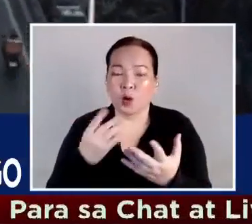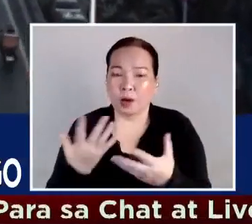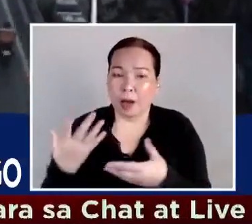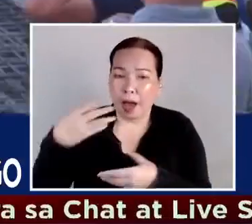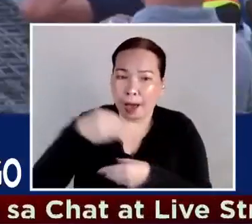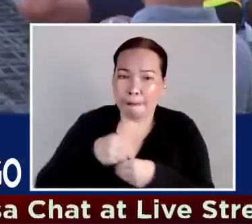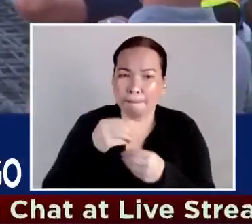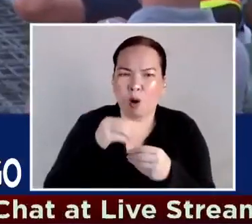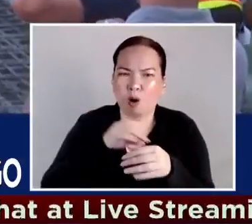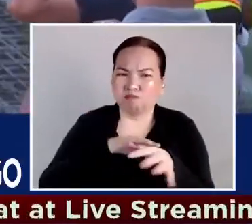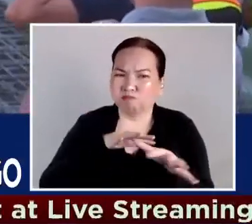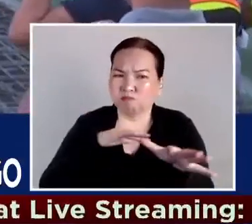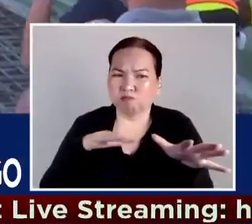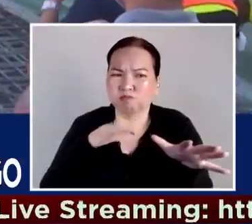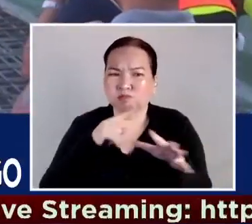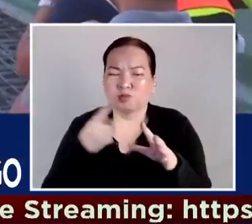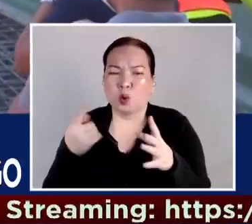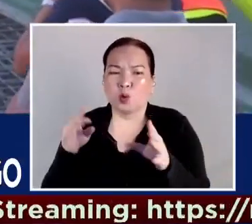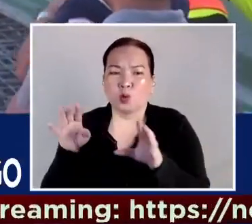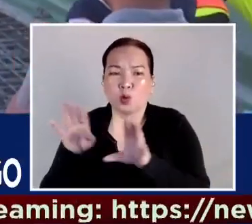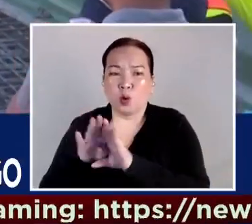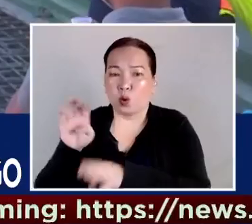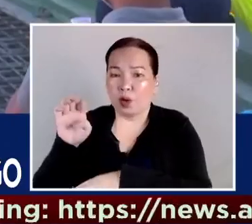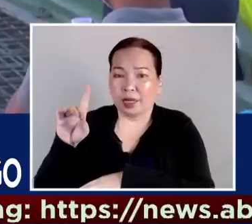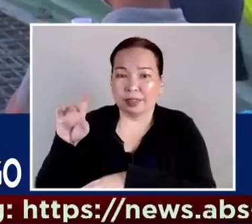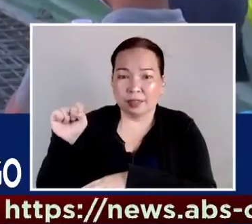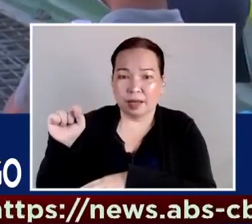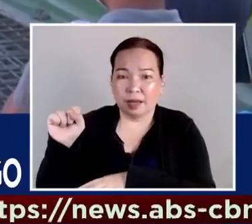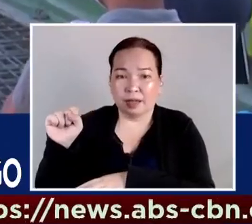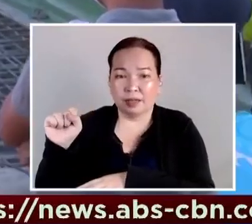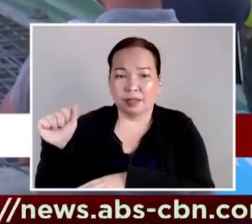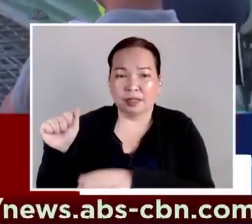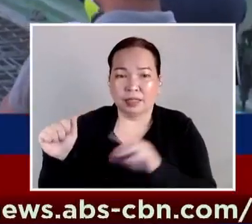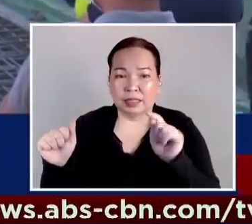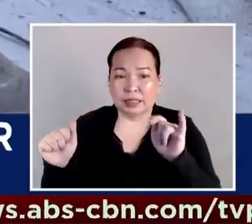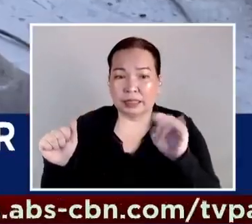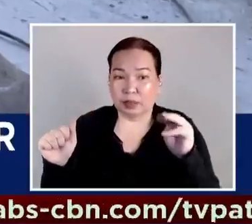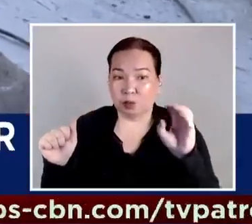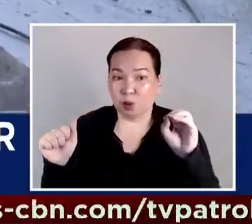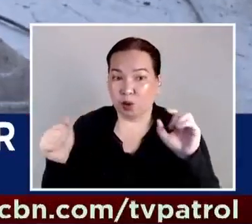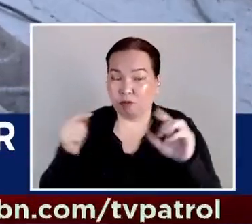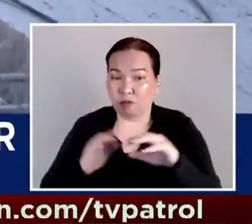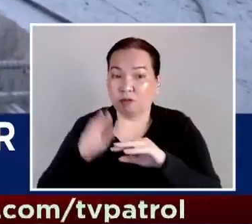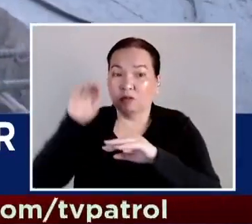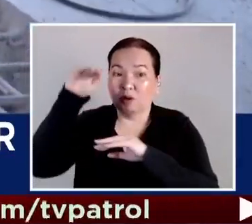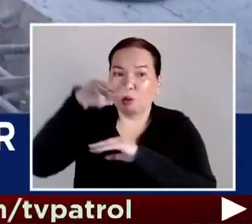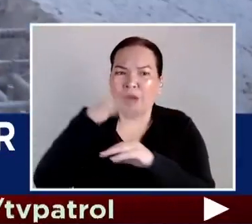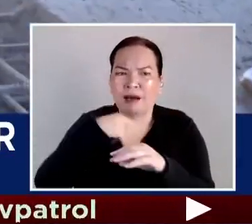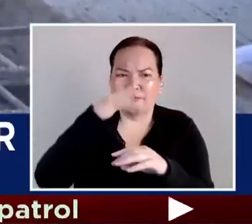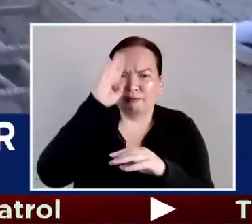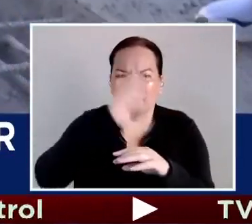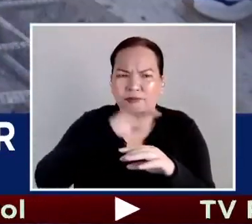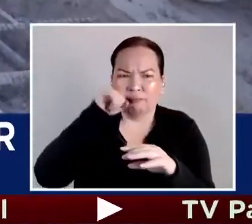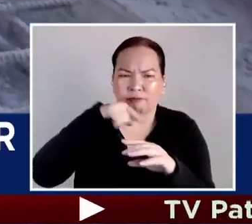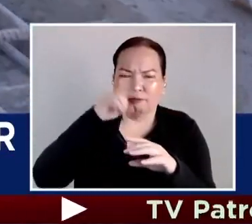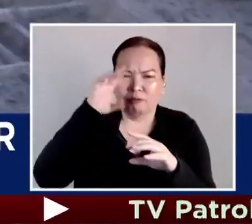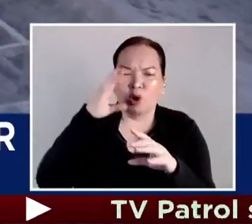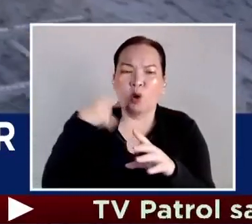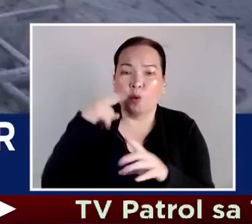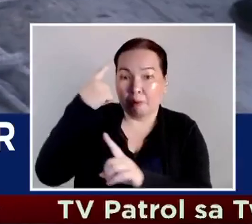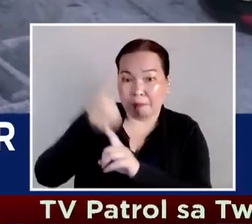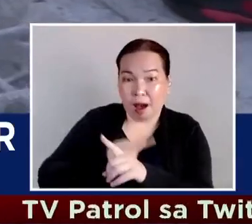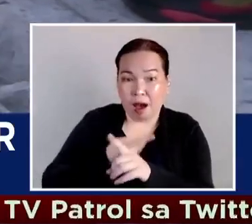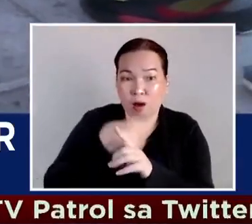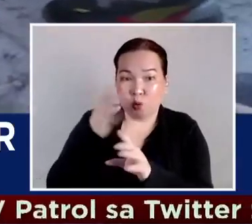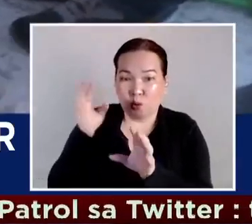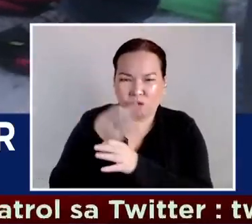daloy ng trapiko ang pagsasara ng EDSA Timog southbound flyover lane dahil sa nakitang bitak. Isang buwan itong isasara kung